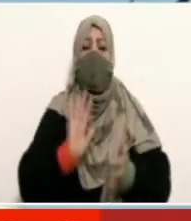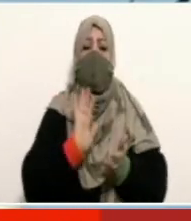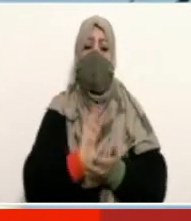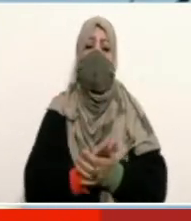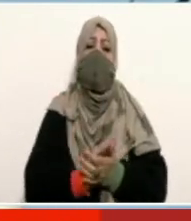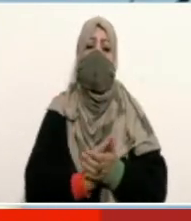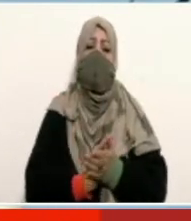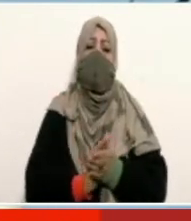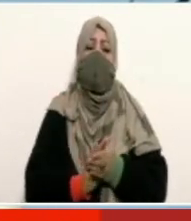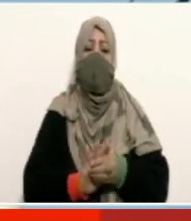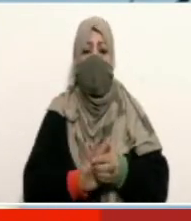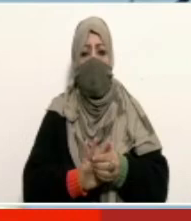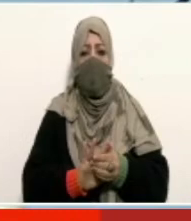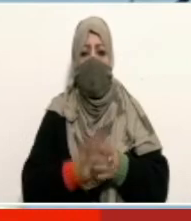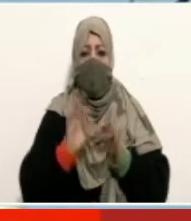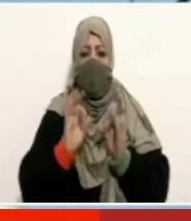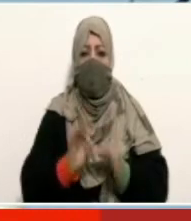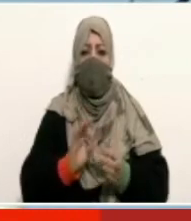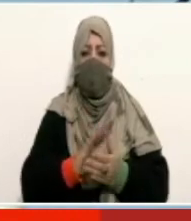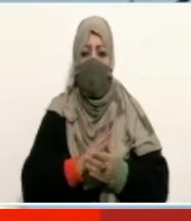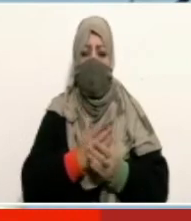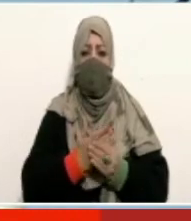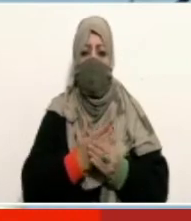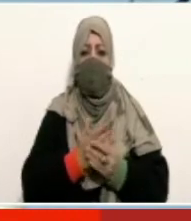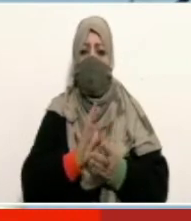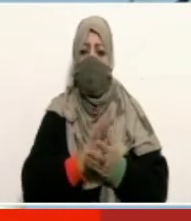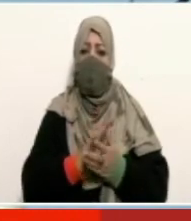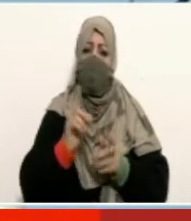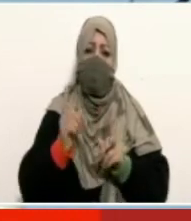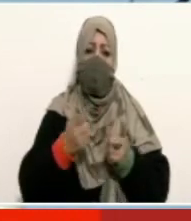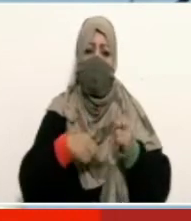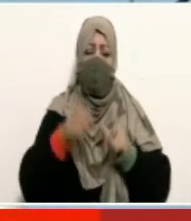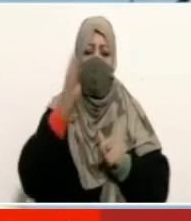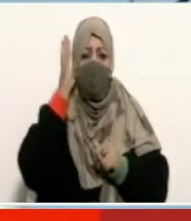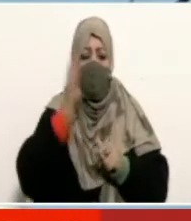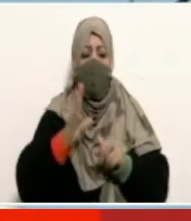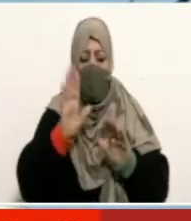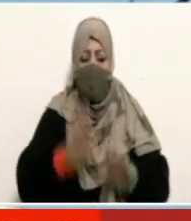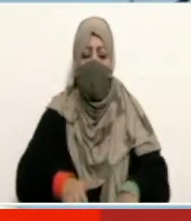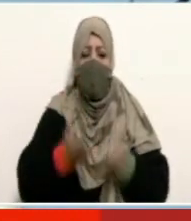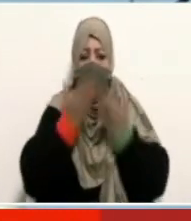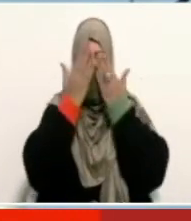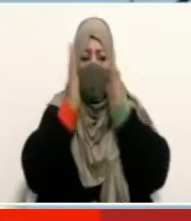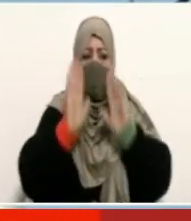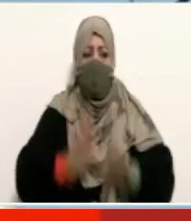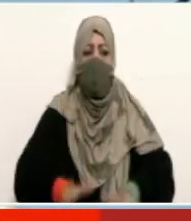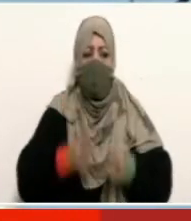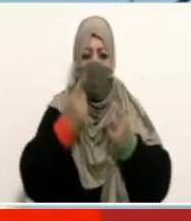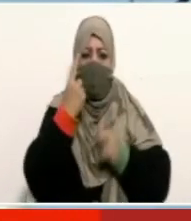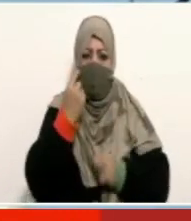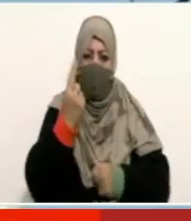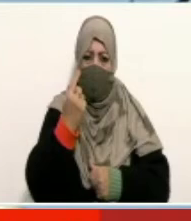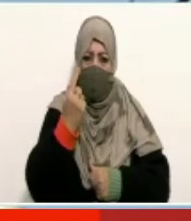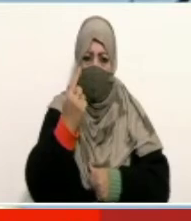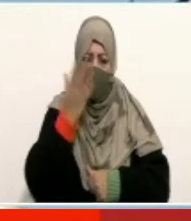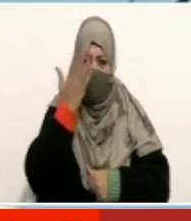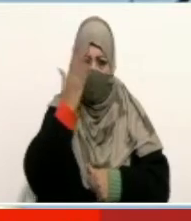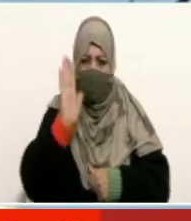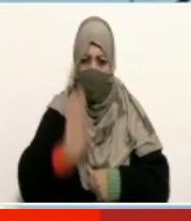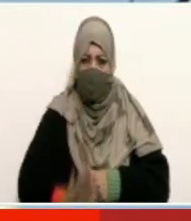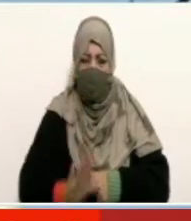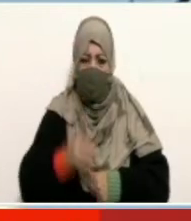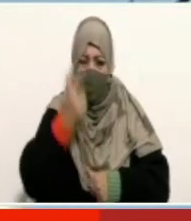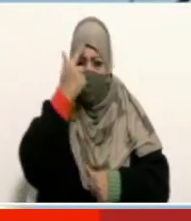وهكذا طبعا في كل صلاة بيتيمم لها، مش مثلا يتيمم تو بعد هو قاعد على جنابته، كل ما يصلي